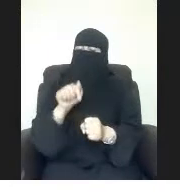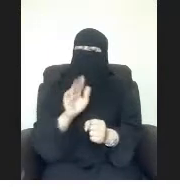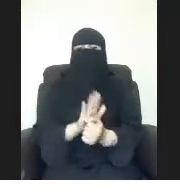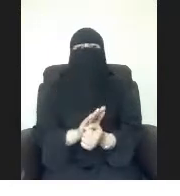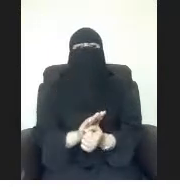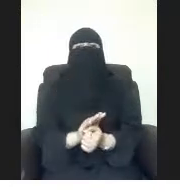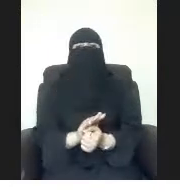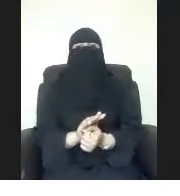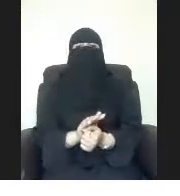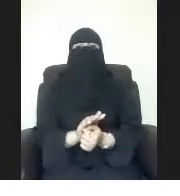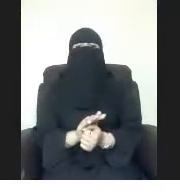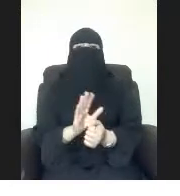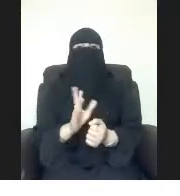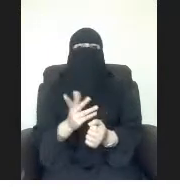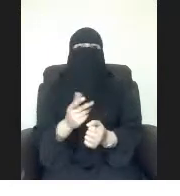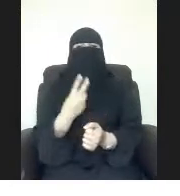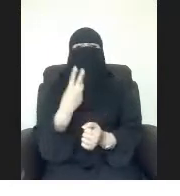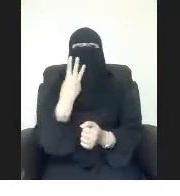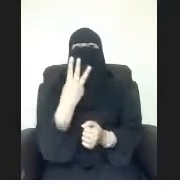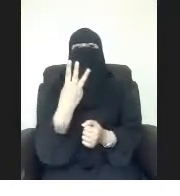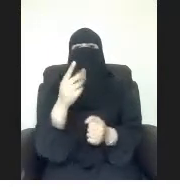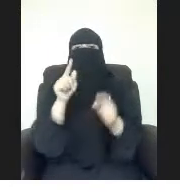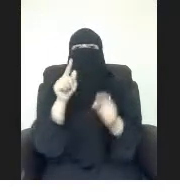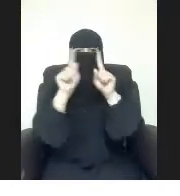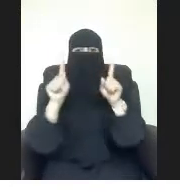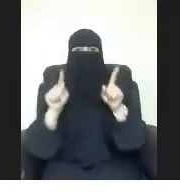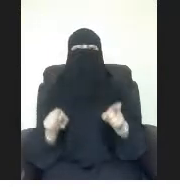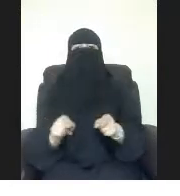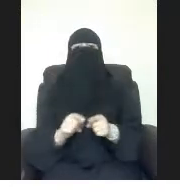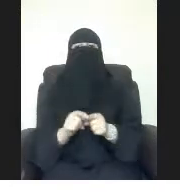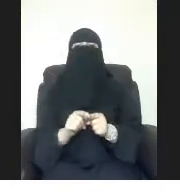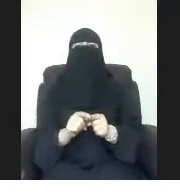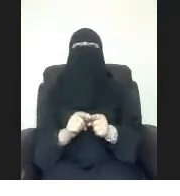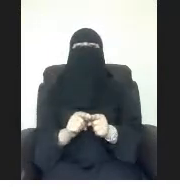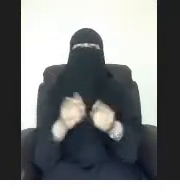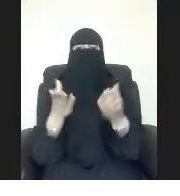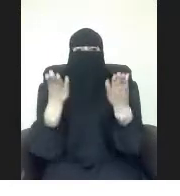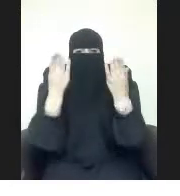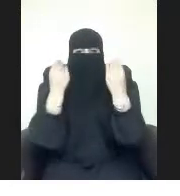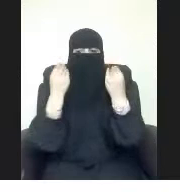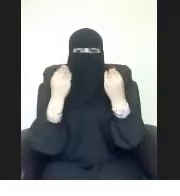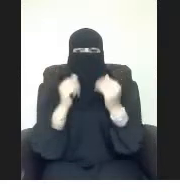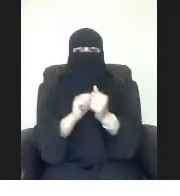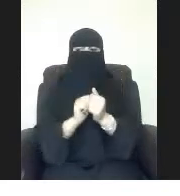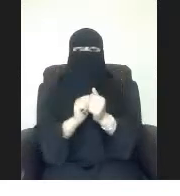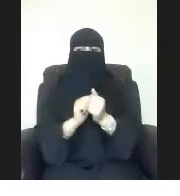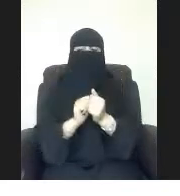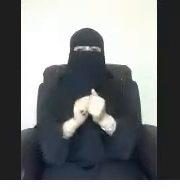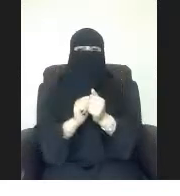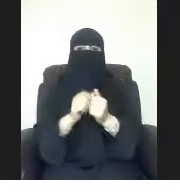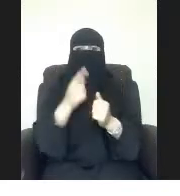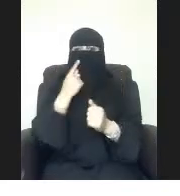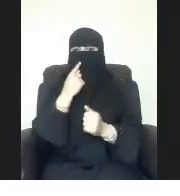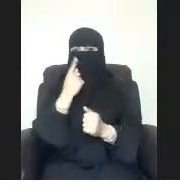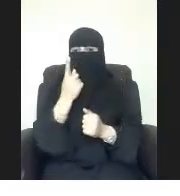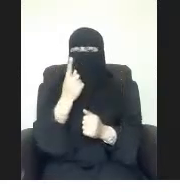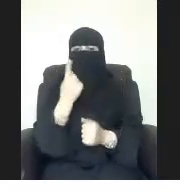الآن نتحدث عن ثلاثة نماذج للتعليم أو التعلم في القرن 21: تعلم وجها